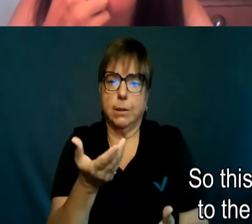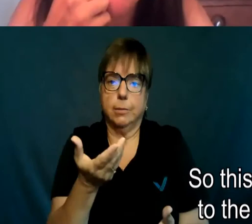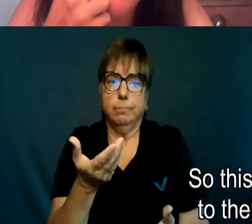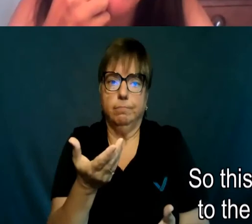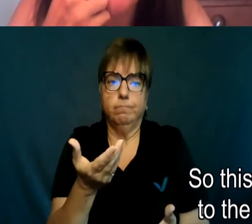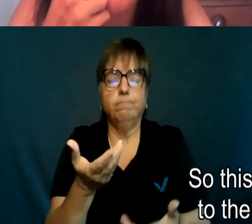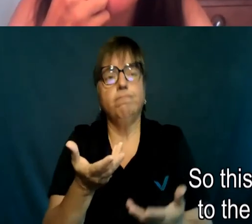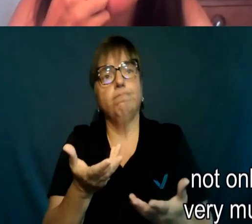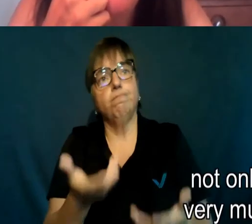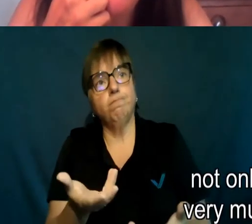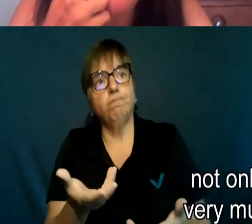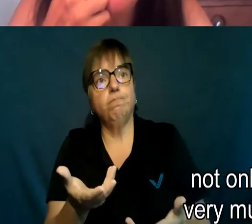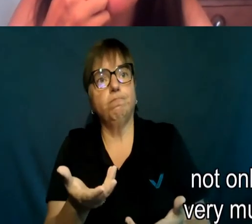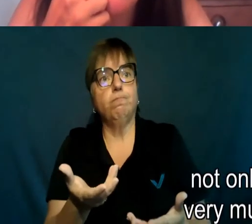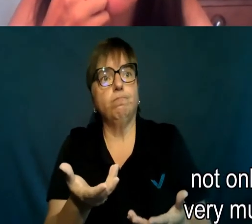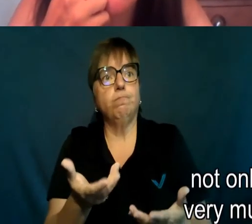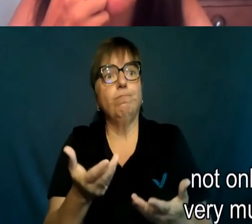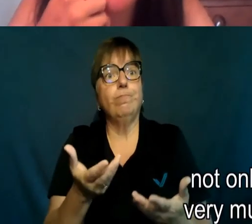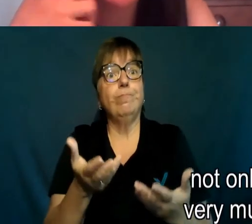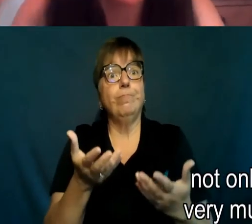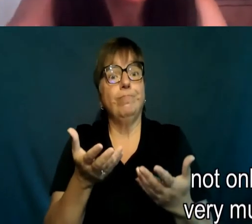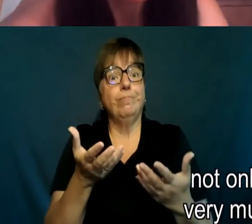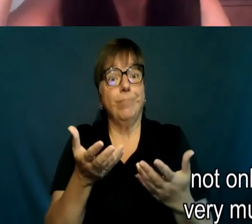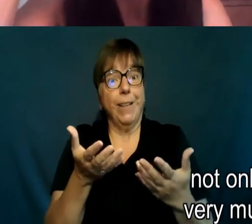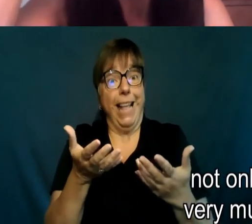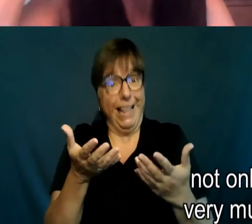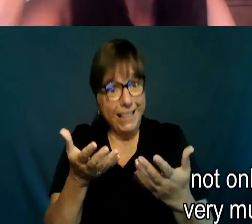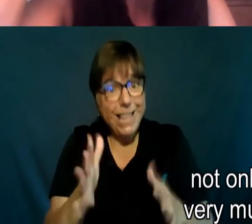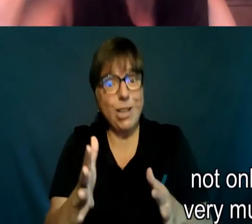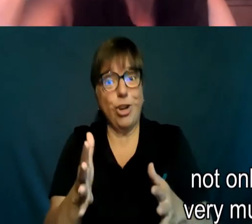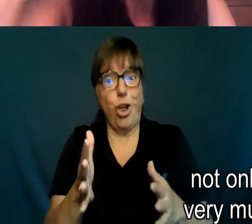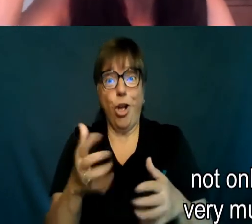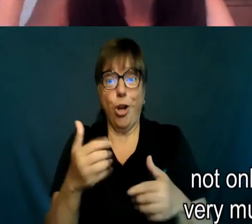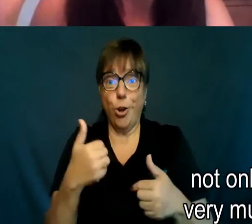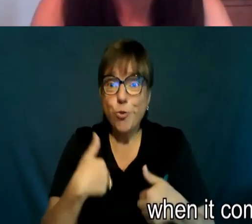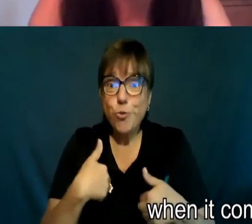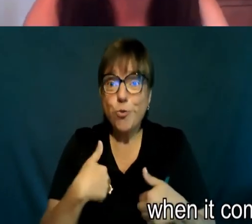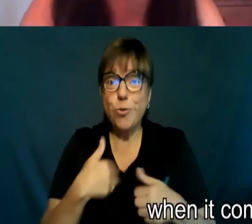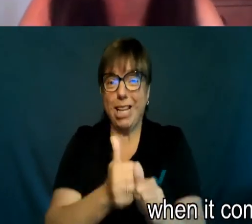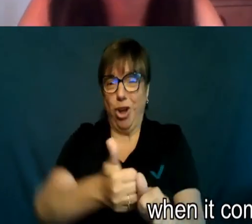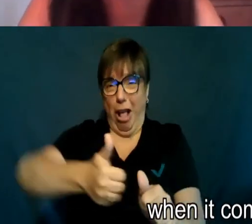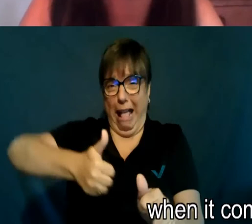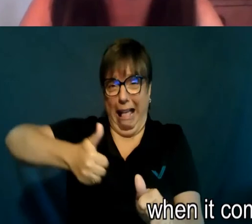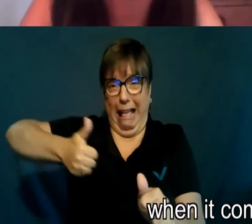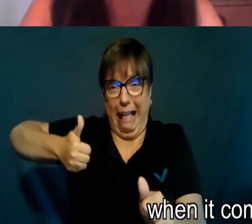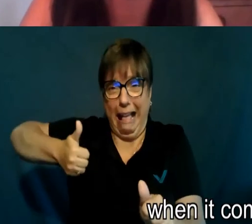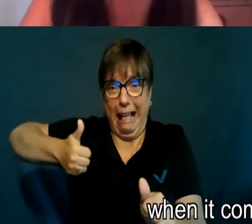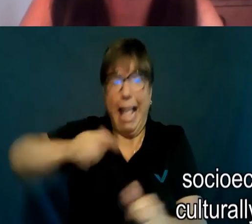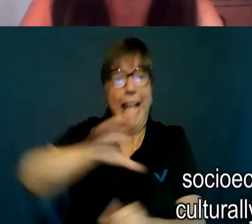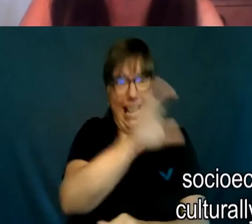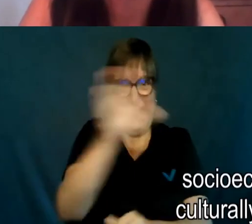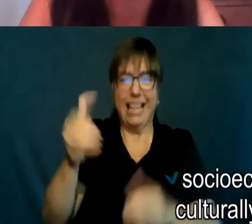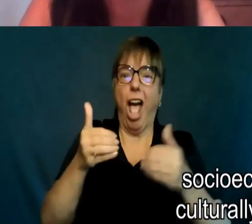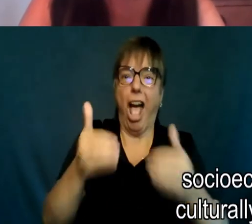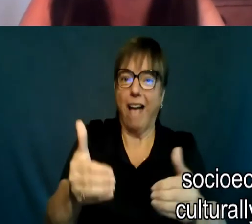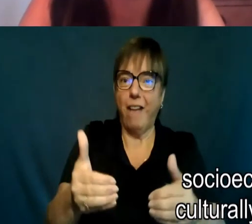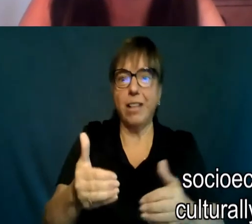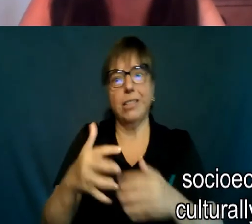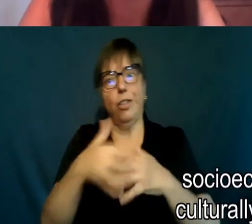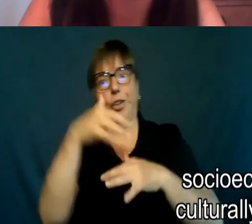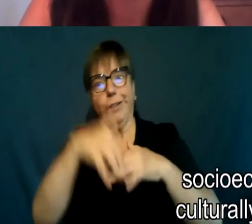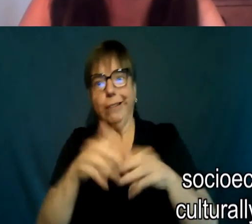à penser que déjà que nous étions très en arrière de l'ensemble du Canada, socio